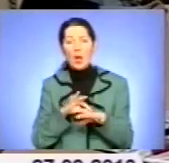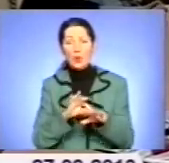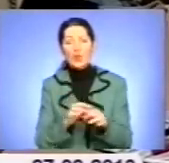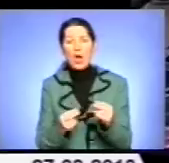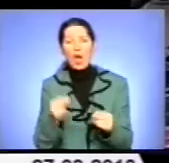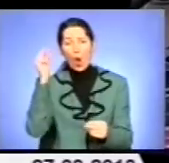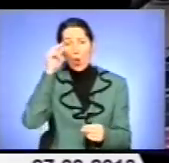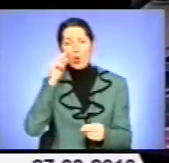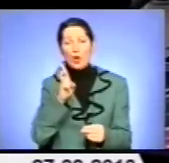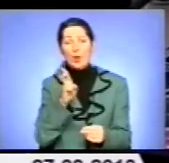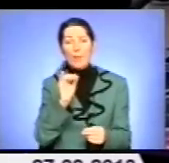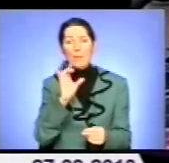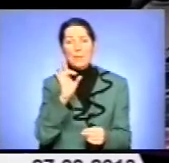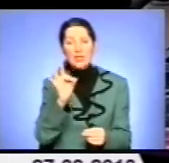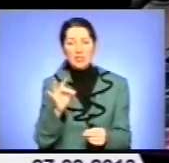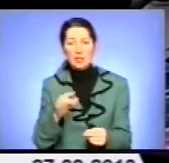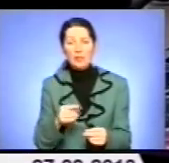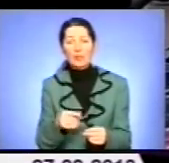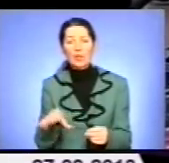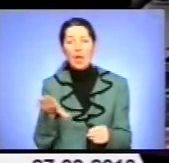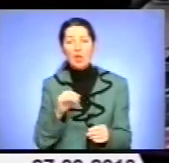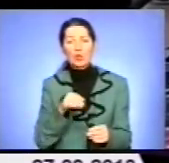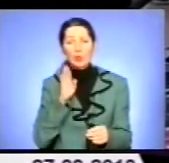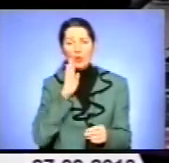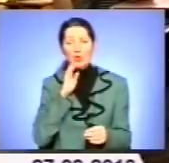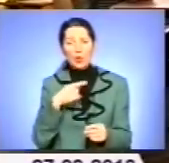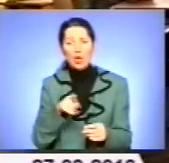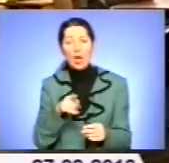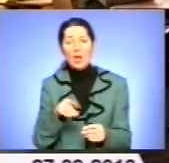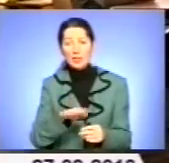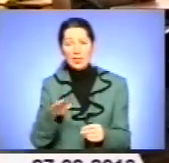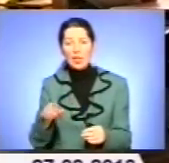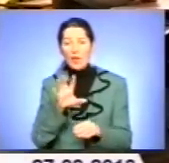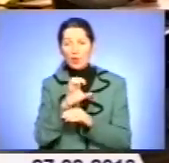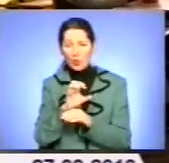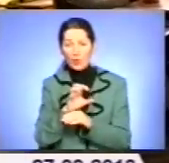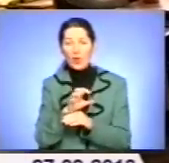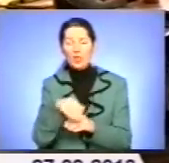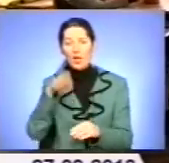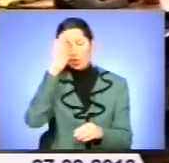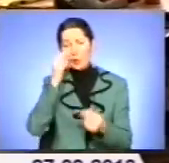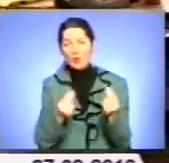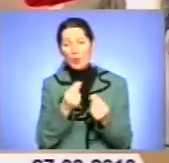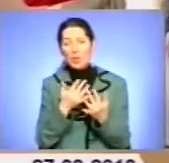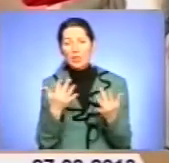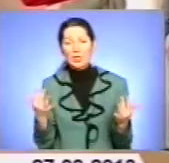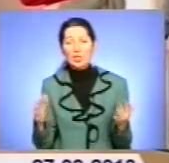Юлією Верстою дітки фотографували, а з Андрієм Мазепою грали на незвичних музичних інструментах.